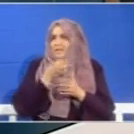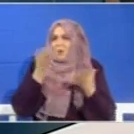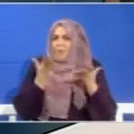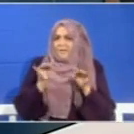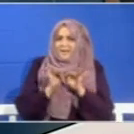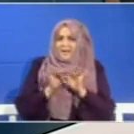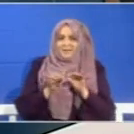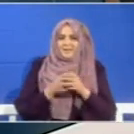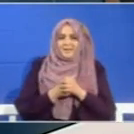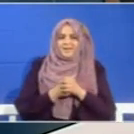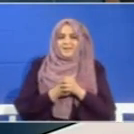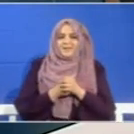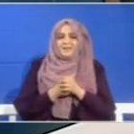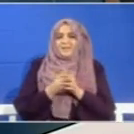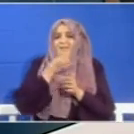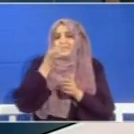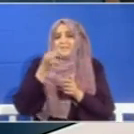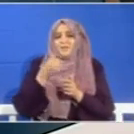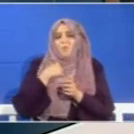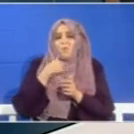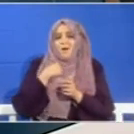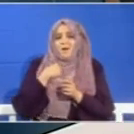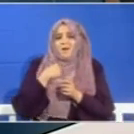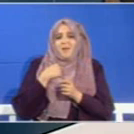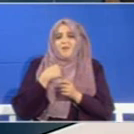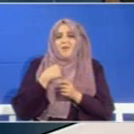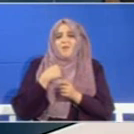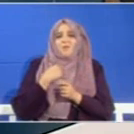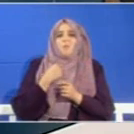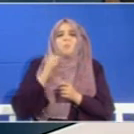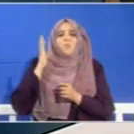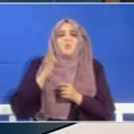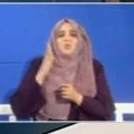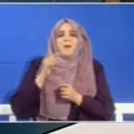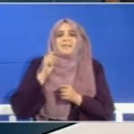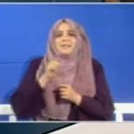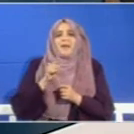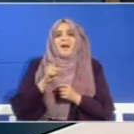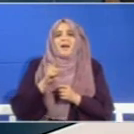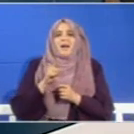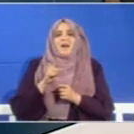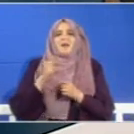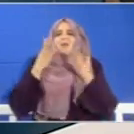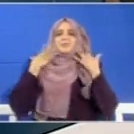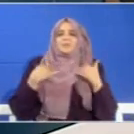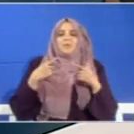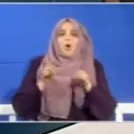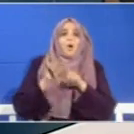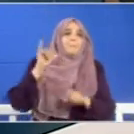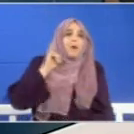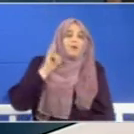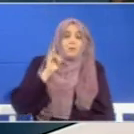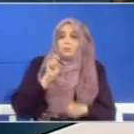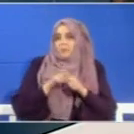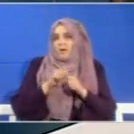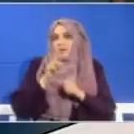ماذا تفعلين؟ قالت يا رسول الله إني أريد أن أجعل عرقك هذا في طيبي. سبحان لأنه الله، لأنه أطيب من الطيب. سبحان